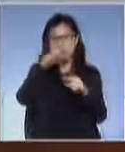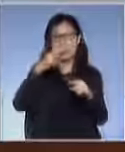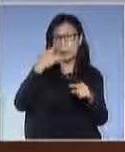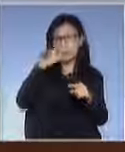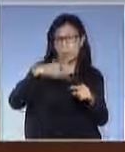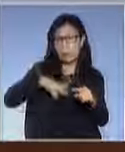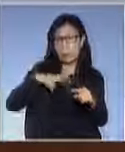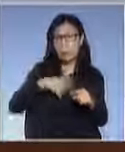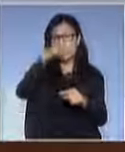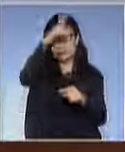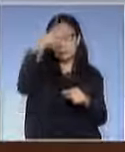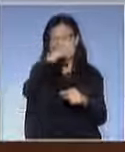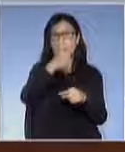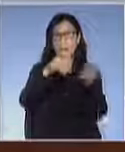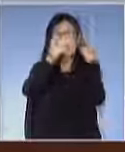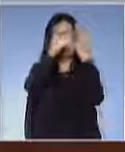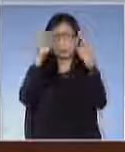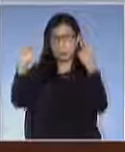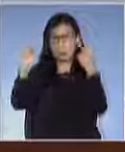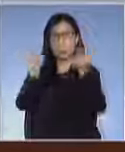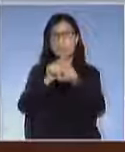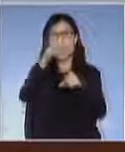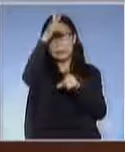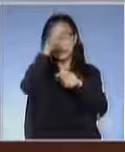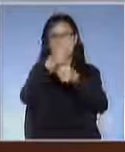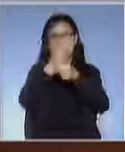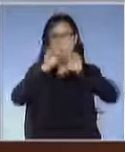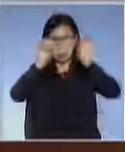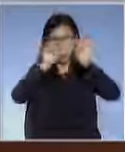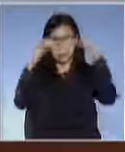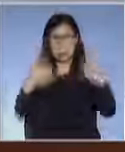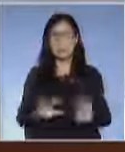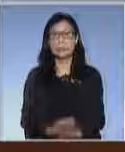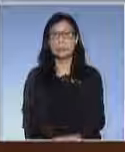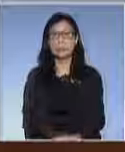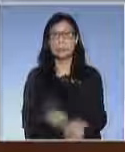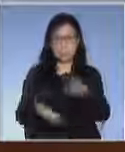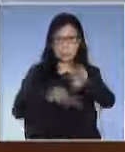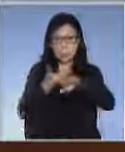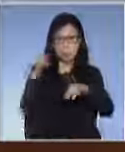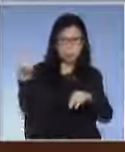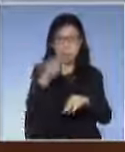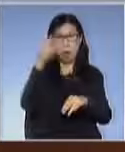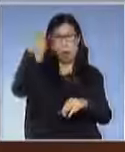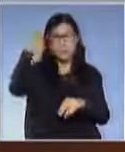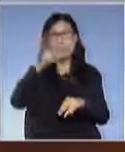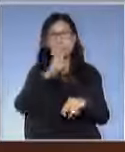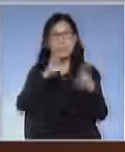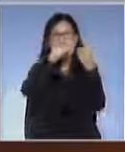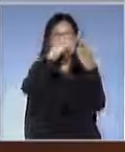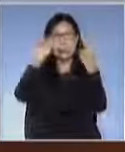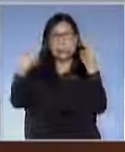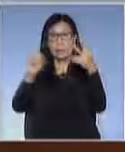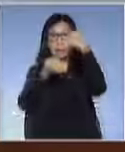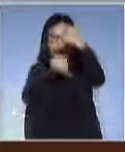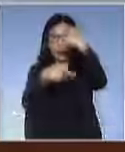行政長官在2017年施政報告中宣布，重新研究讓2000年6月